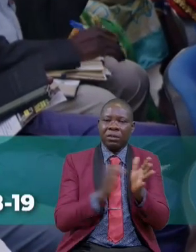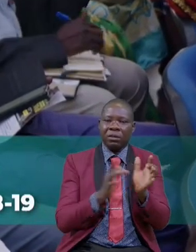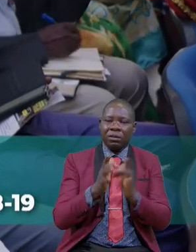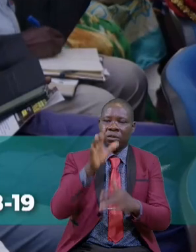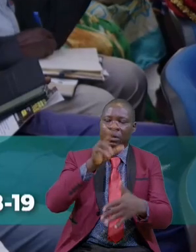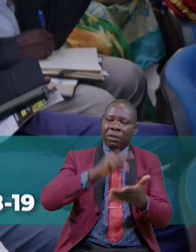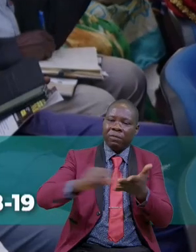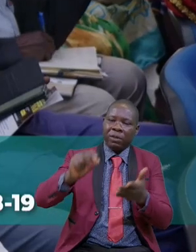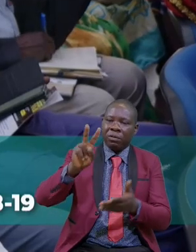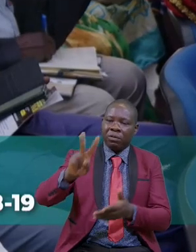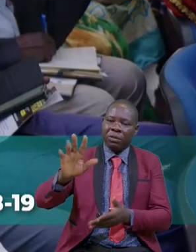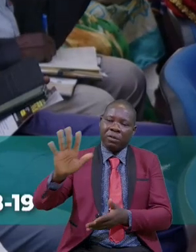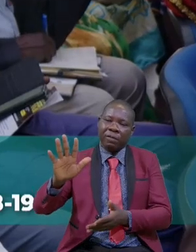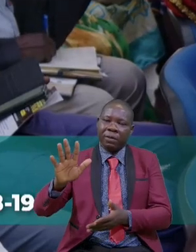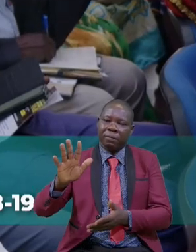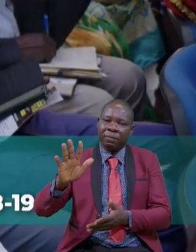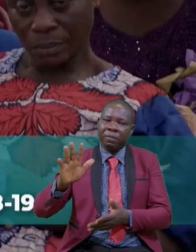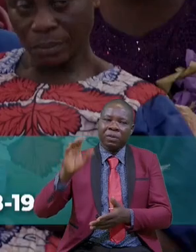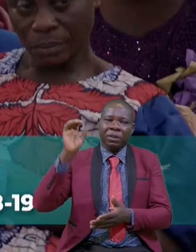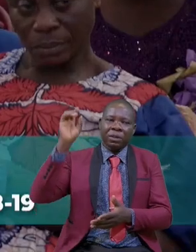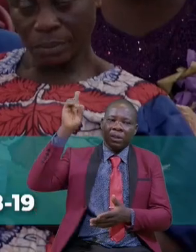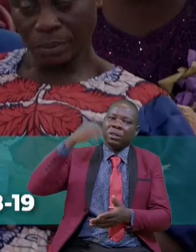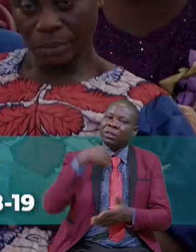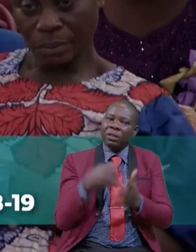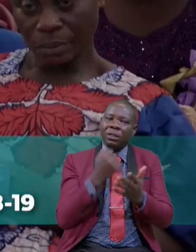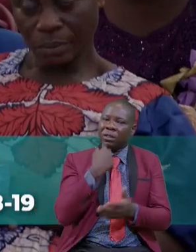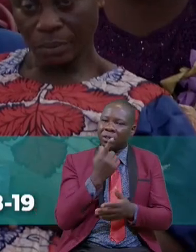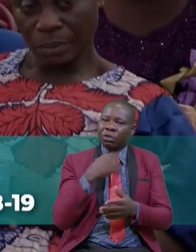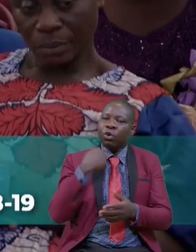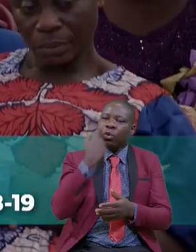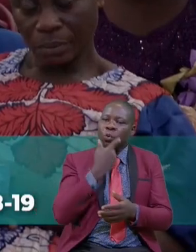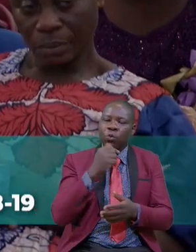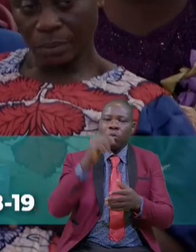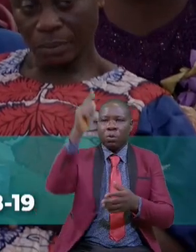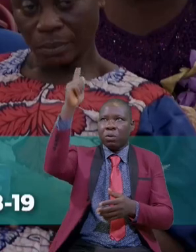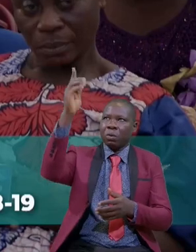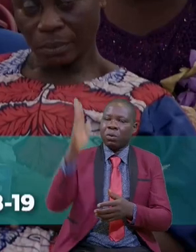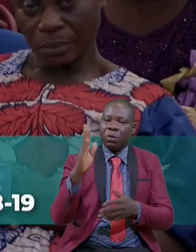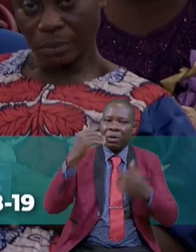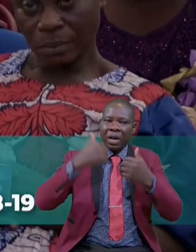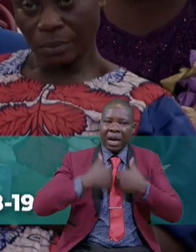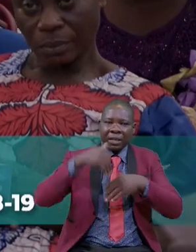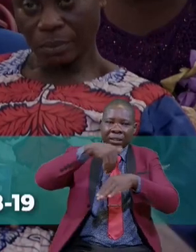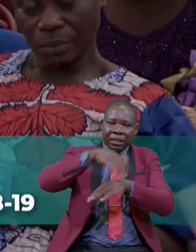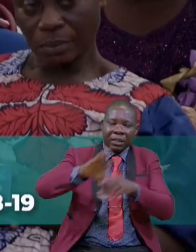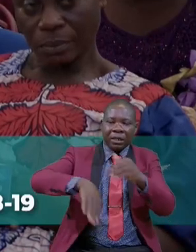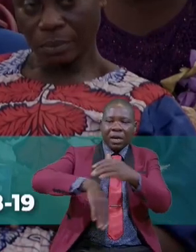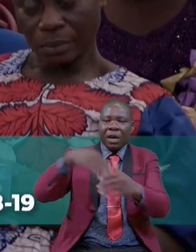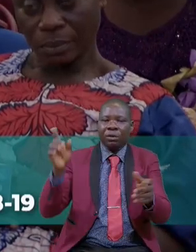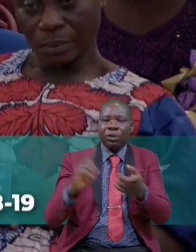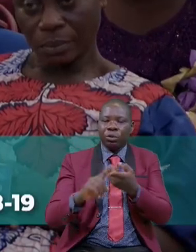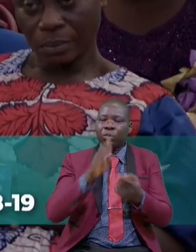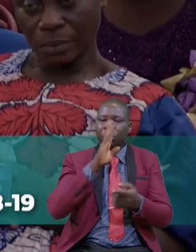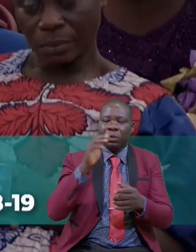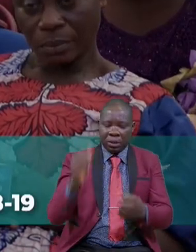verse 25, it says, whom God a destiné par son sang à